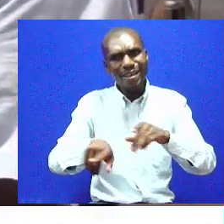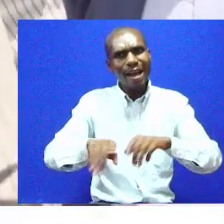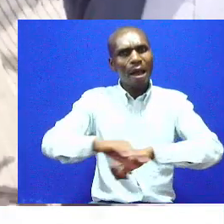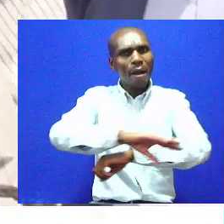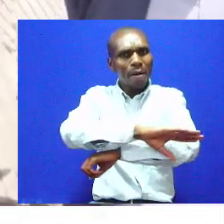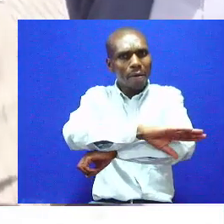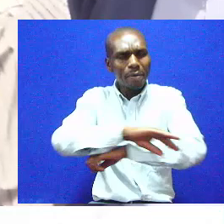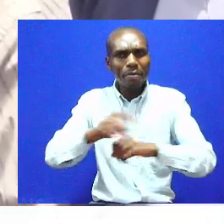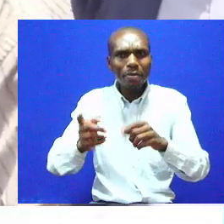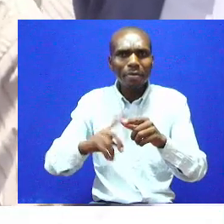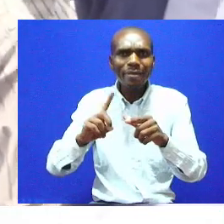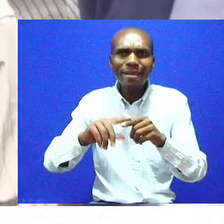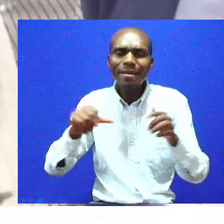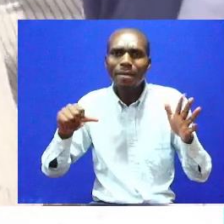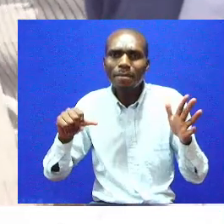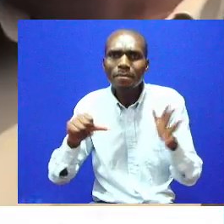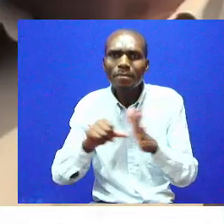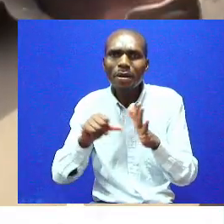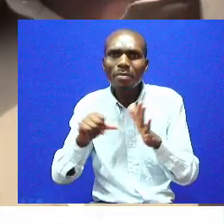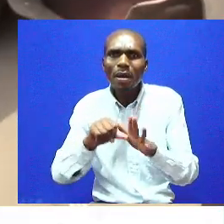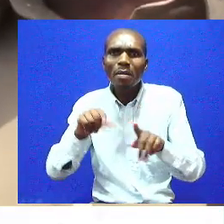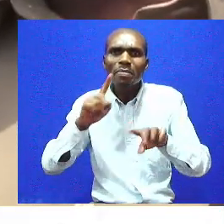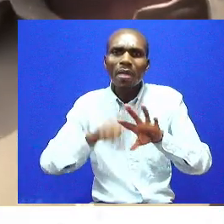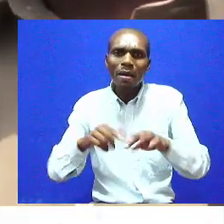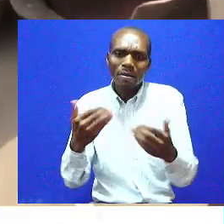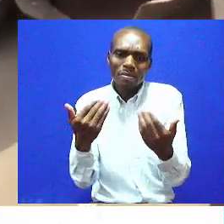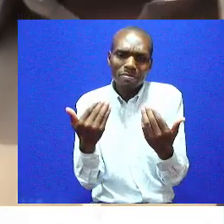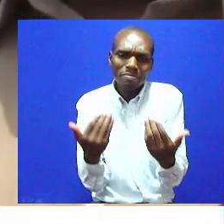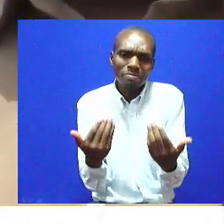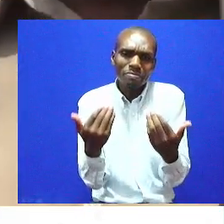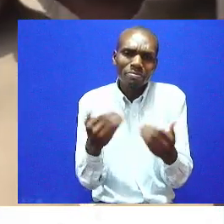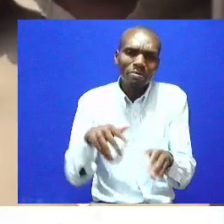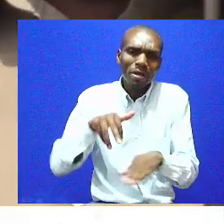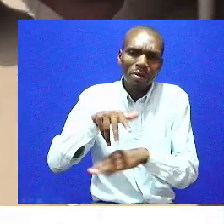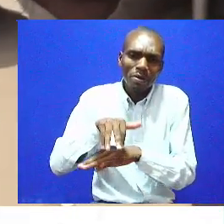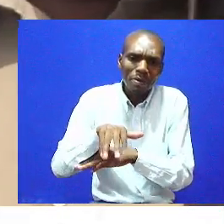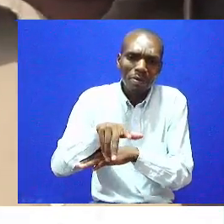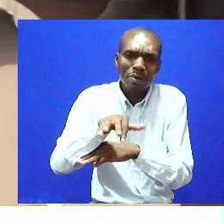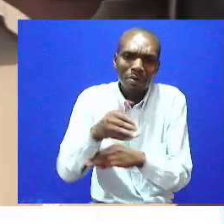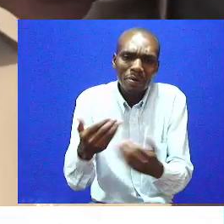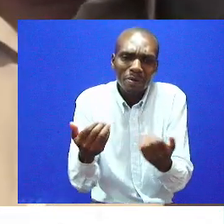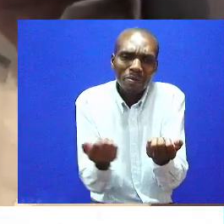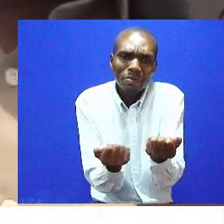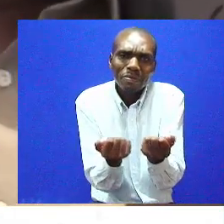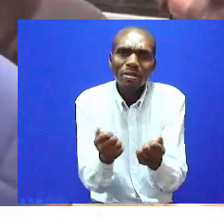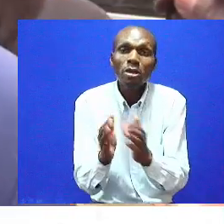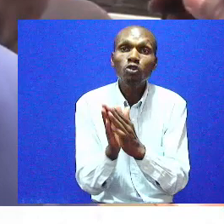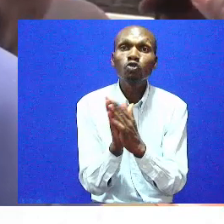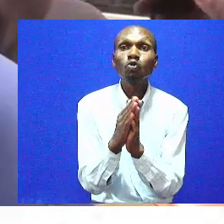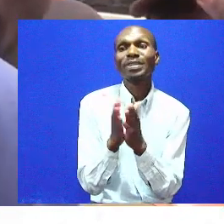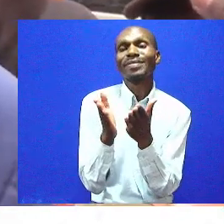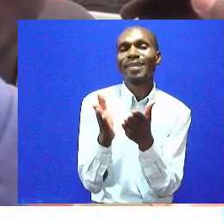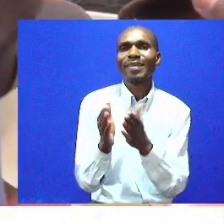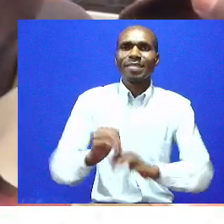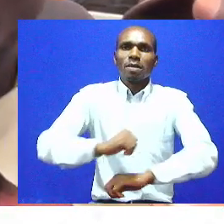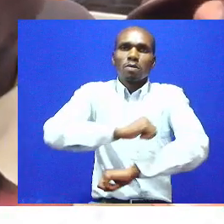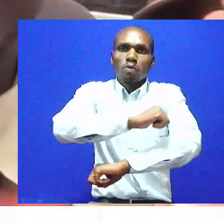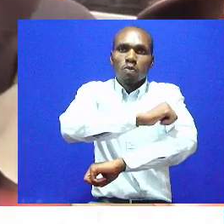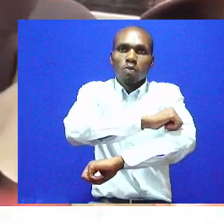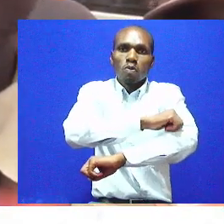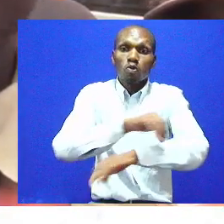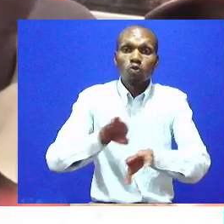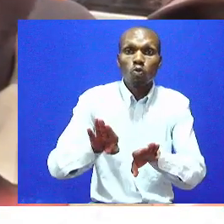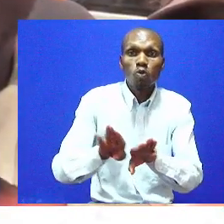Igoro, yoko chandwa, kwa bana, karababu ngiriji skule, karababu weta stage ya iyo, ayanaro, babu ate. Shule zinafungwa, tuko na all